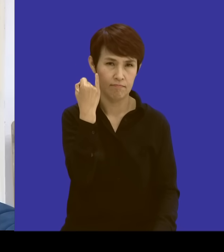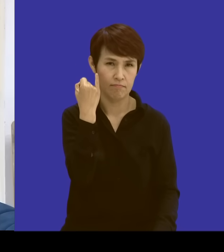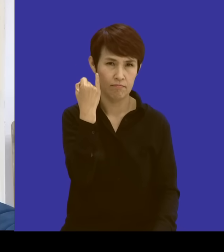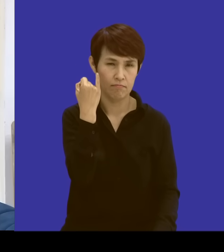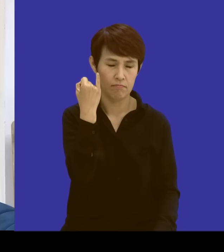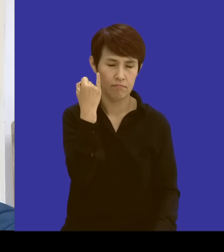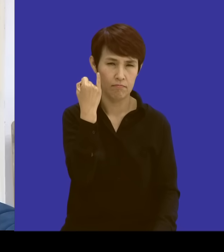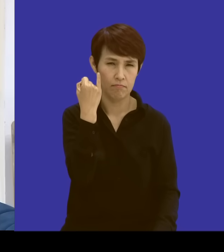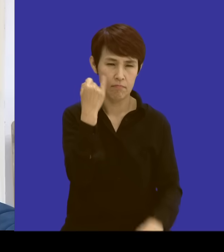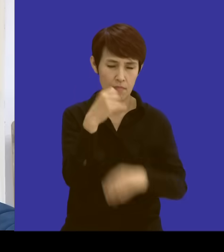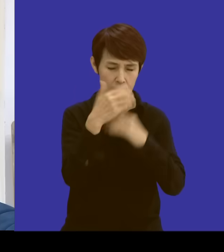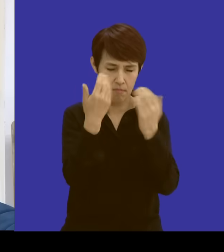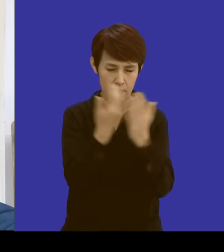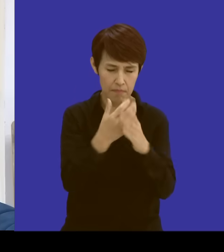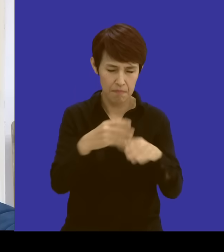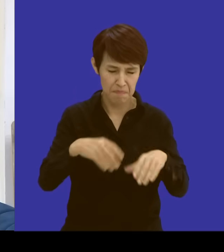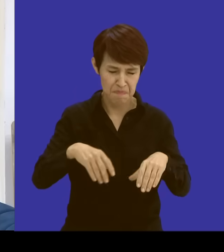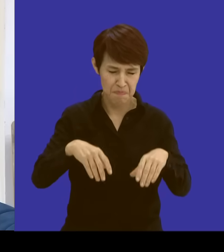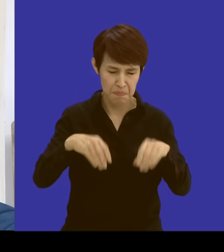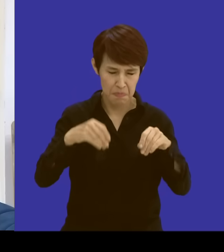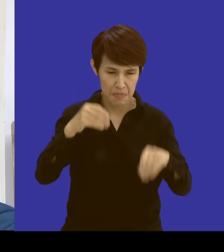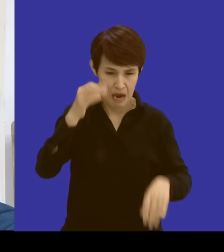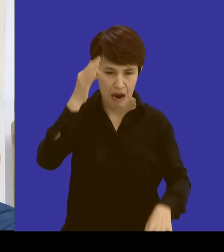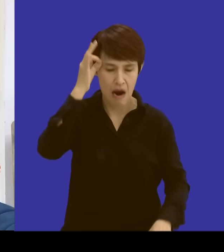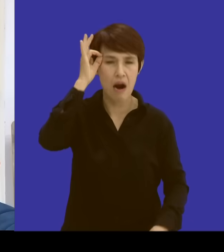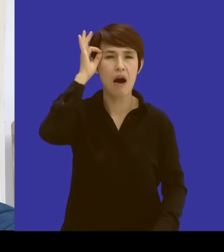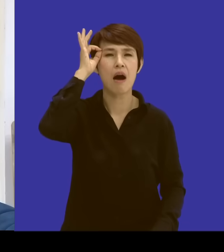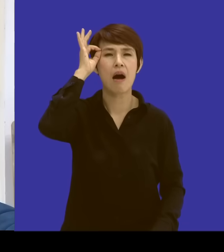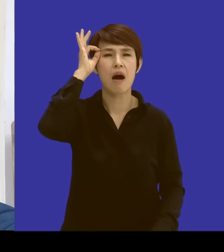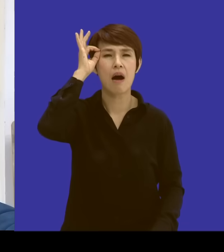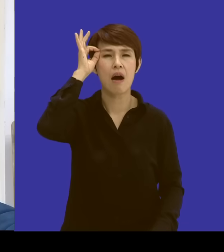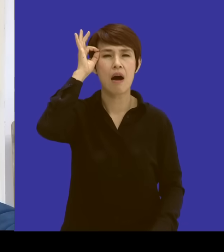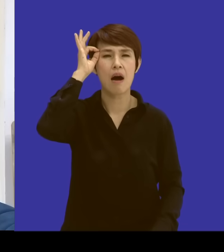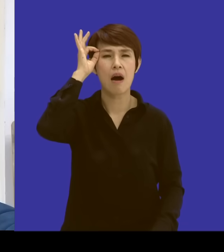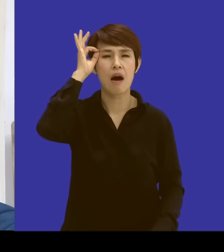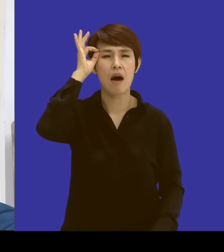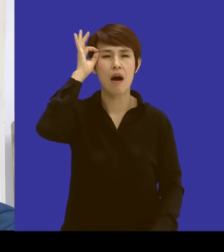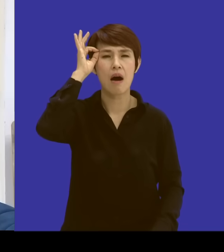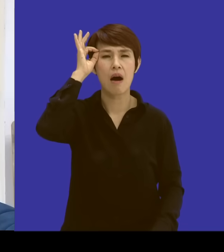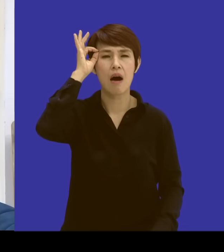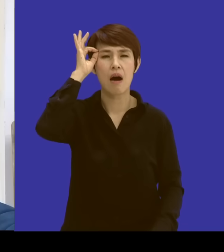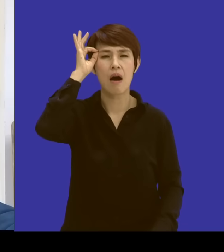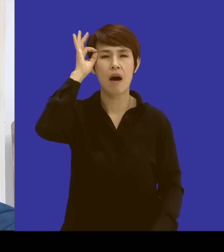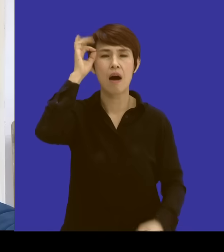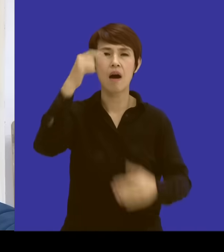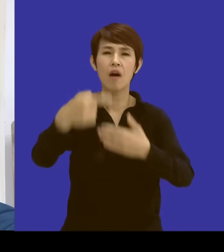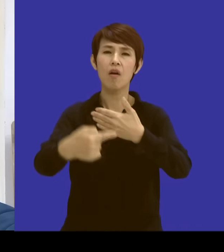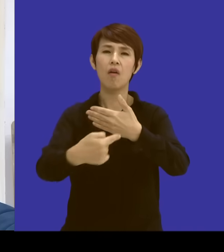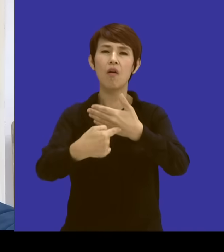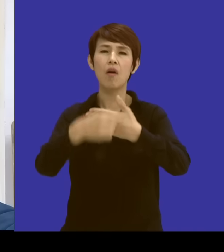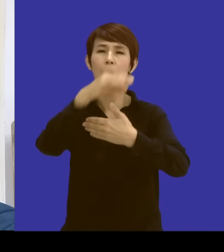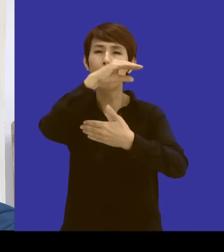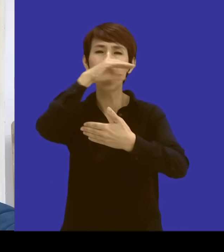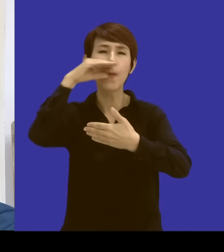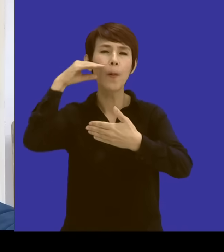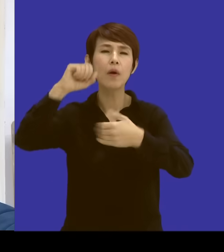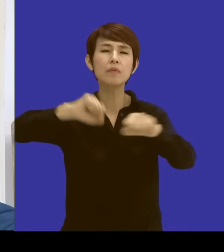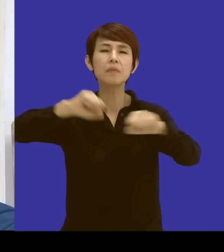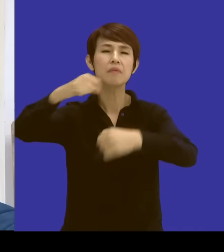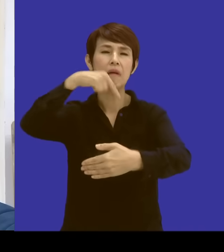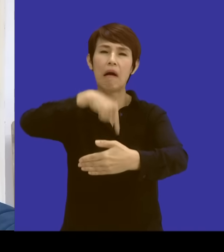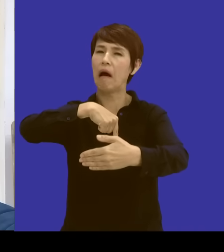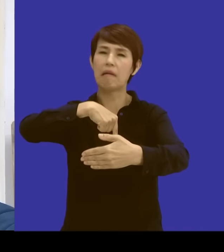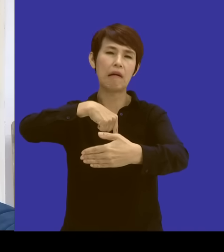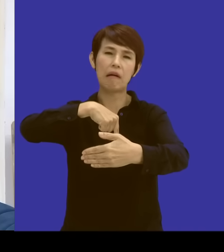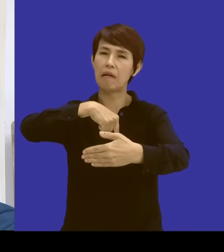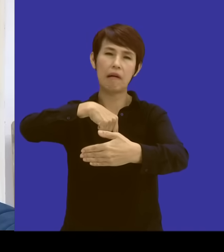메마름 속에서 그것을 알게 됐죠. 이 괴리 속에서 밖은 여전히 열심히 하고 내면은